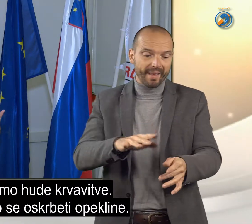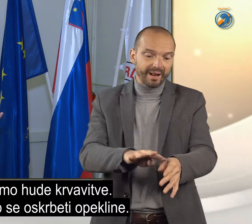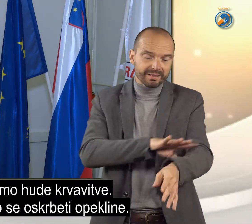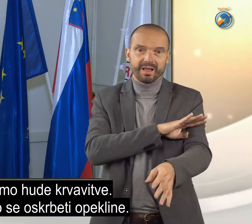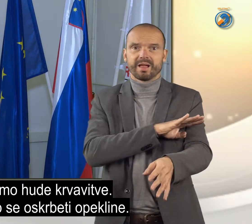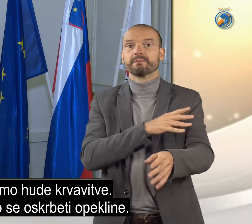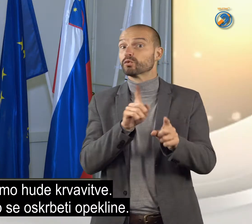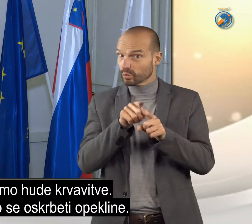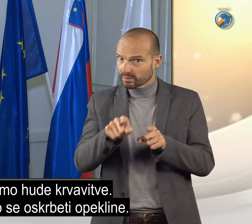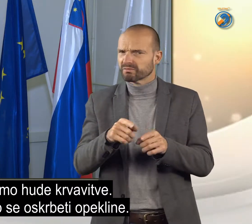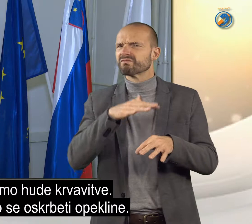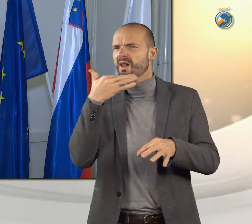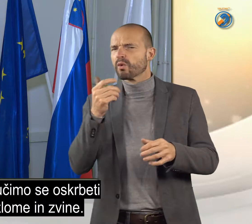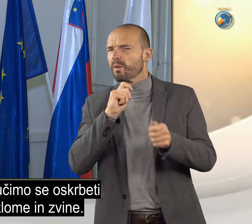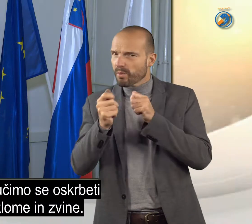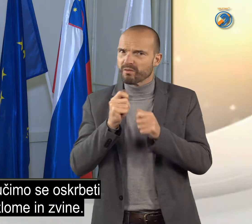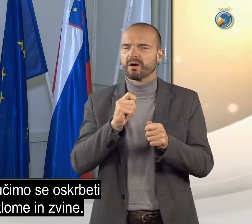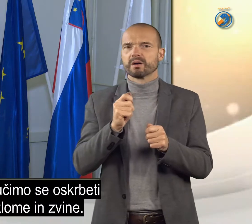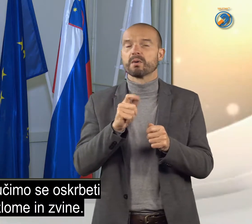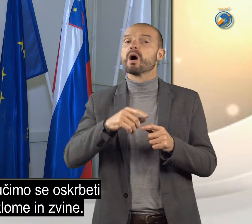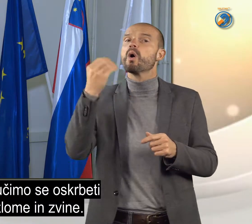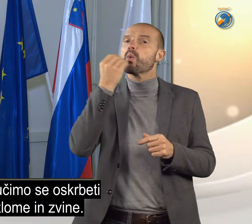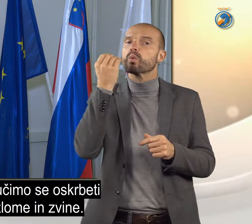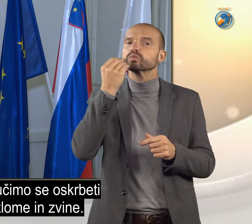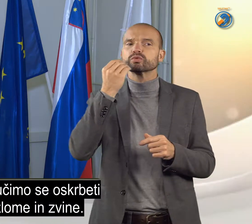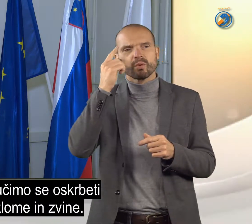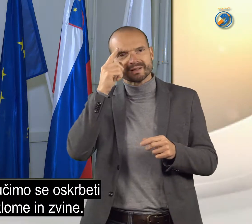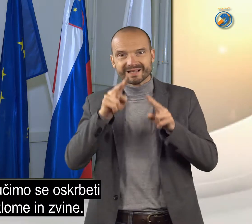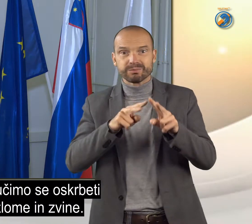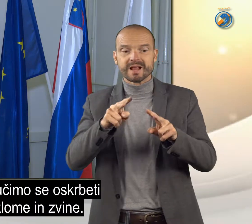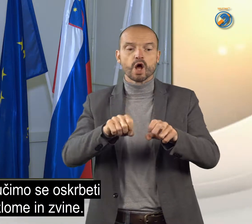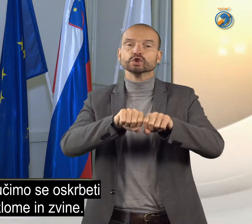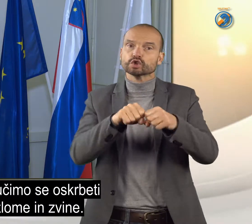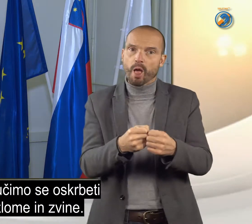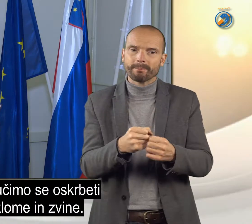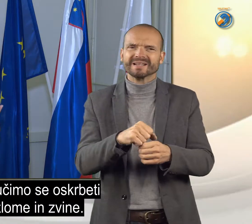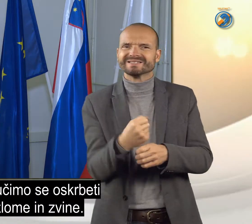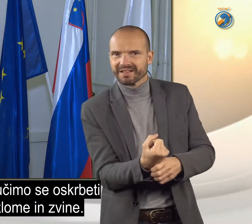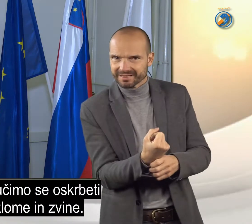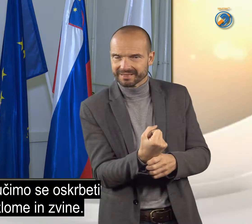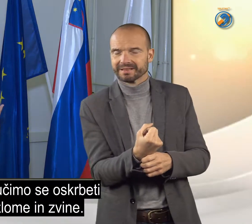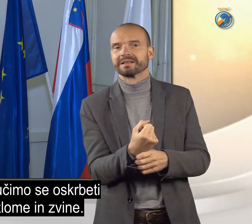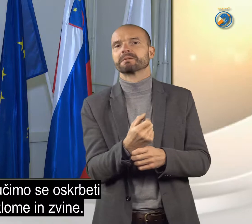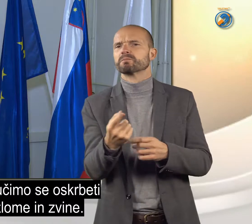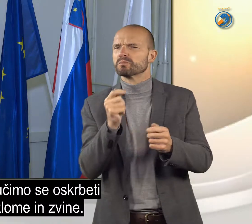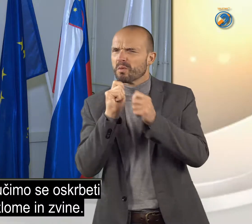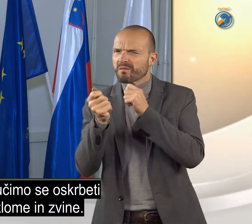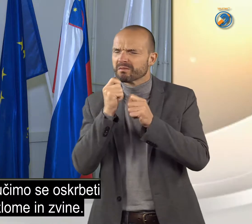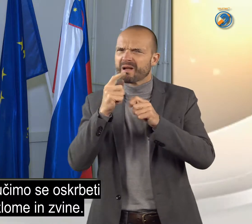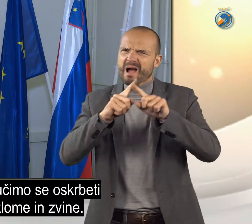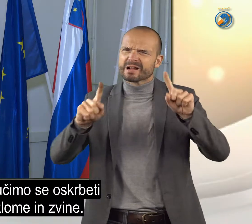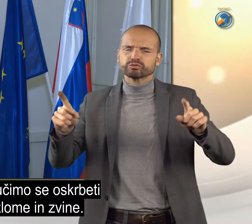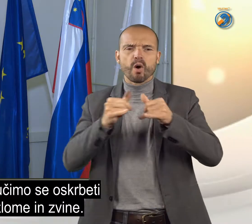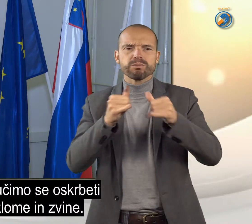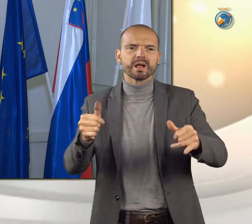opekline, pogovarjamo se tudi o opeklinah, potem naučimo se oskrbeti zlome zvine, pogovarjamo se o različnih